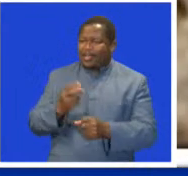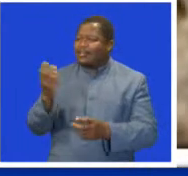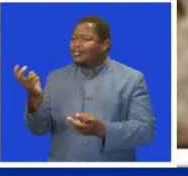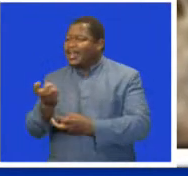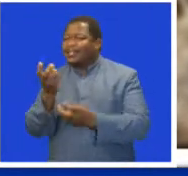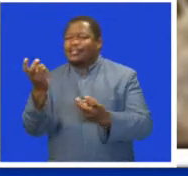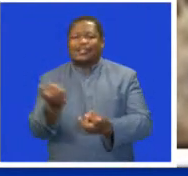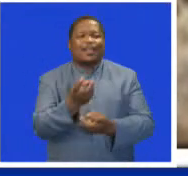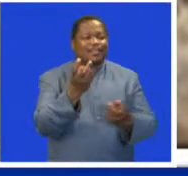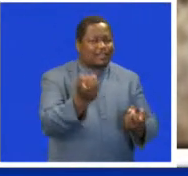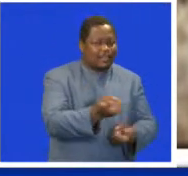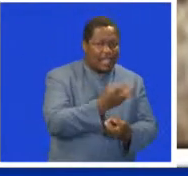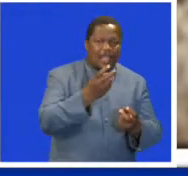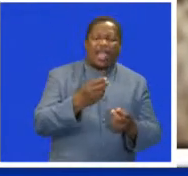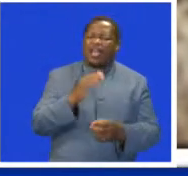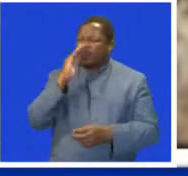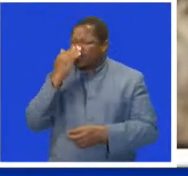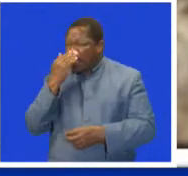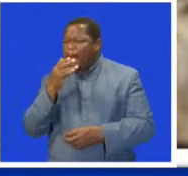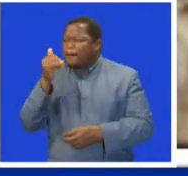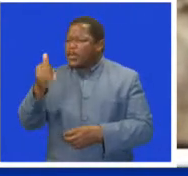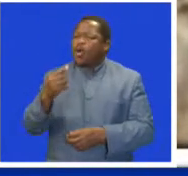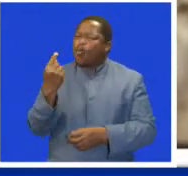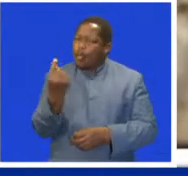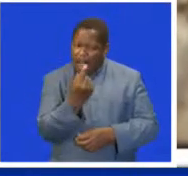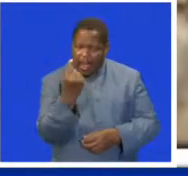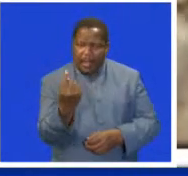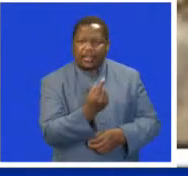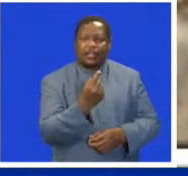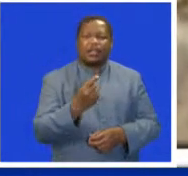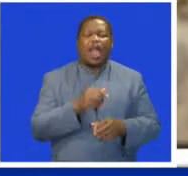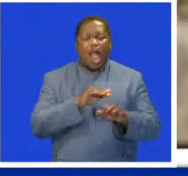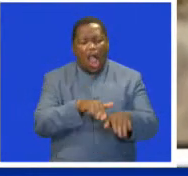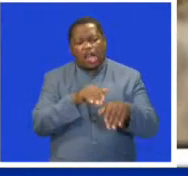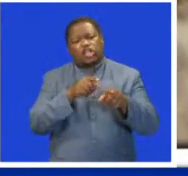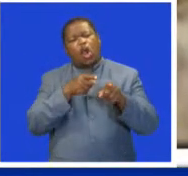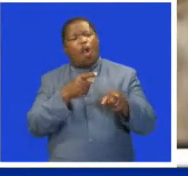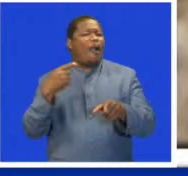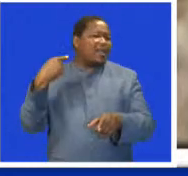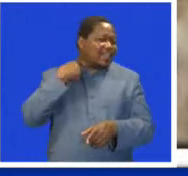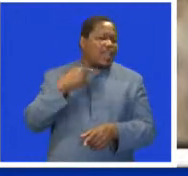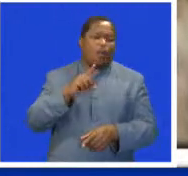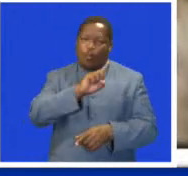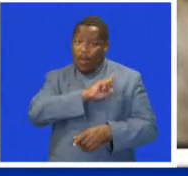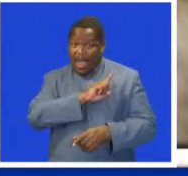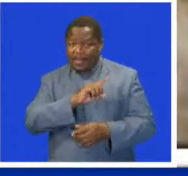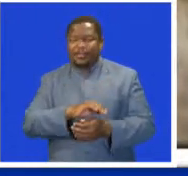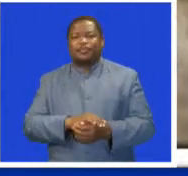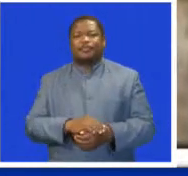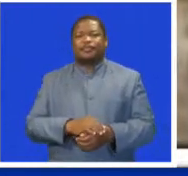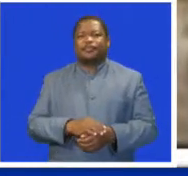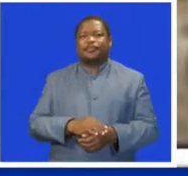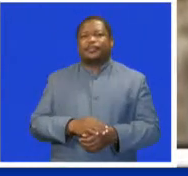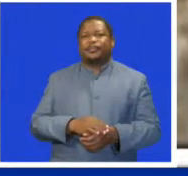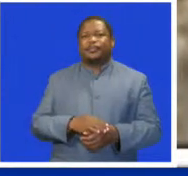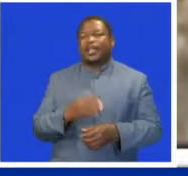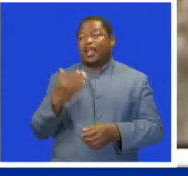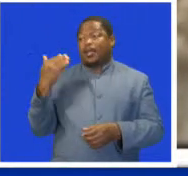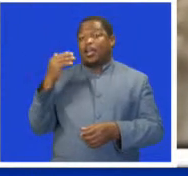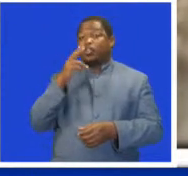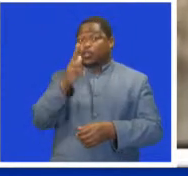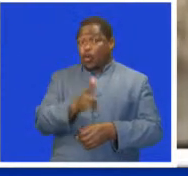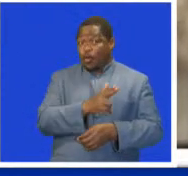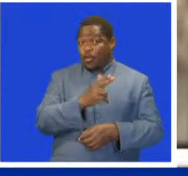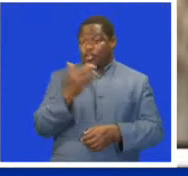ngokufuna labamfu lababulala lamahashi. Kubikwa kuthi labamfu bagcine kwenta lesento ngelisomfo ngesikhathi